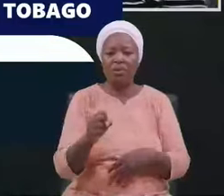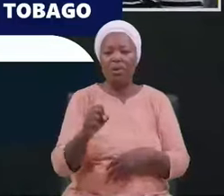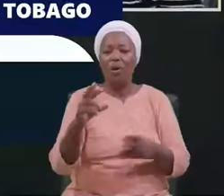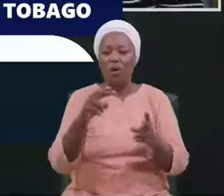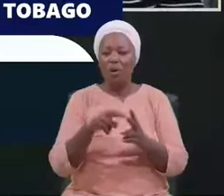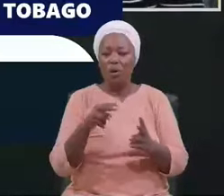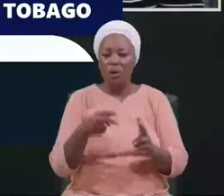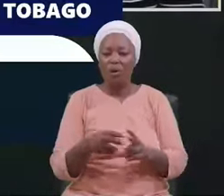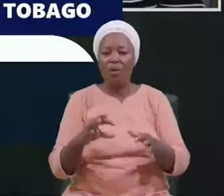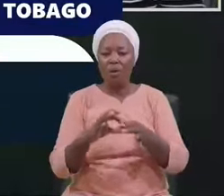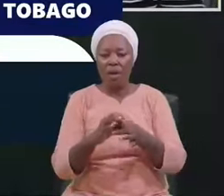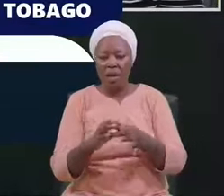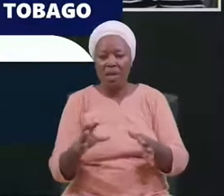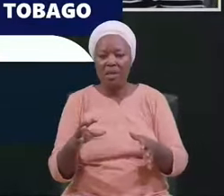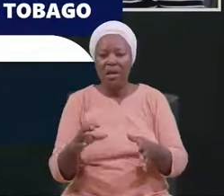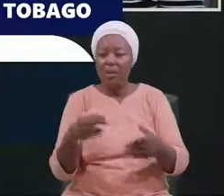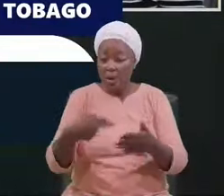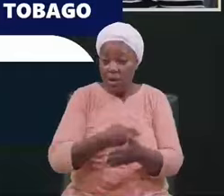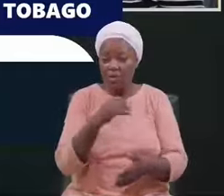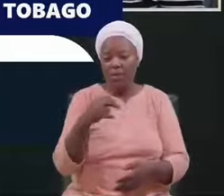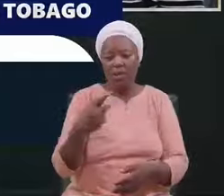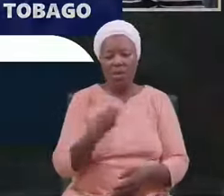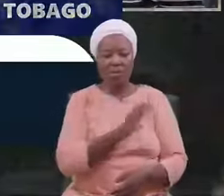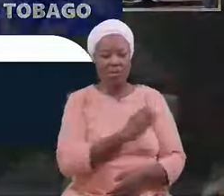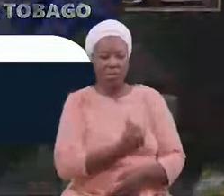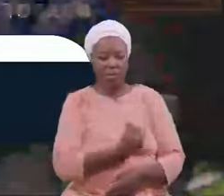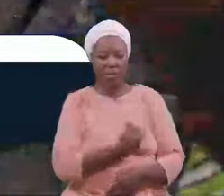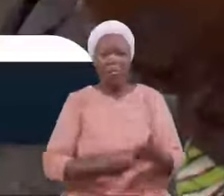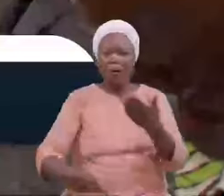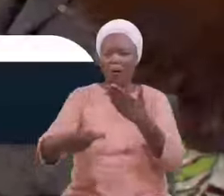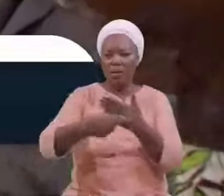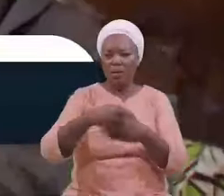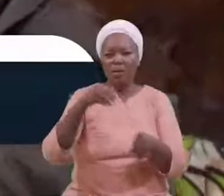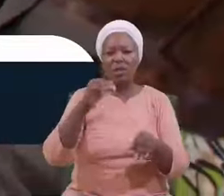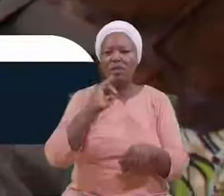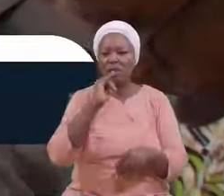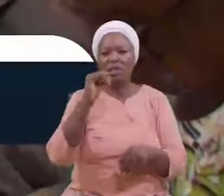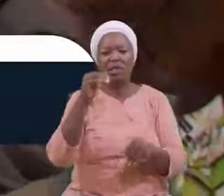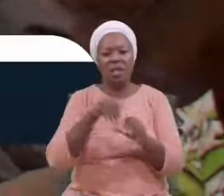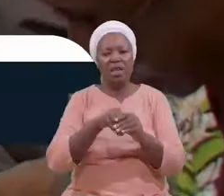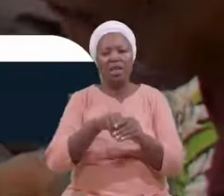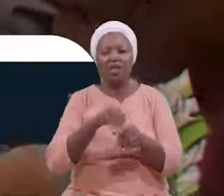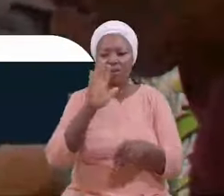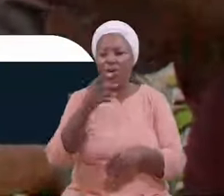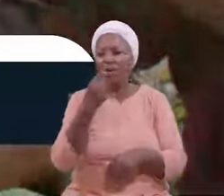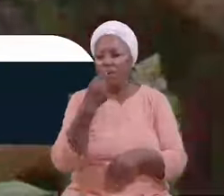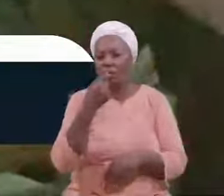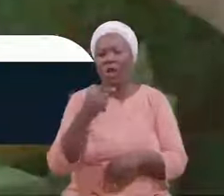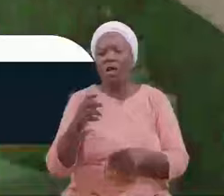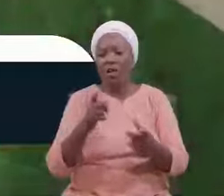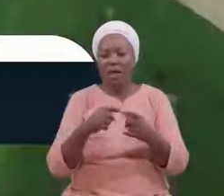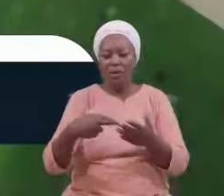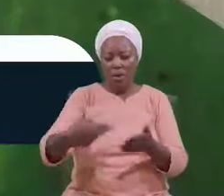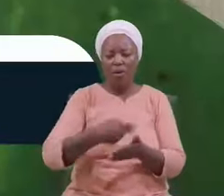renouvelle l'âme. La restauration, c'est dans votre langue. Le renouvellement, c'est dans votre langue. La langue